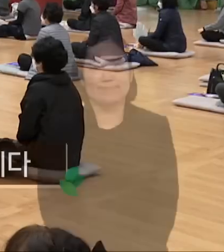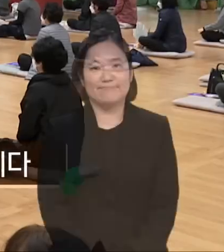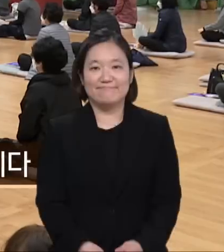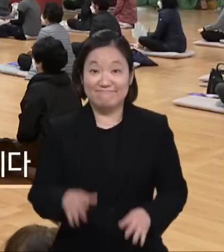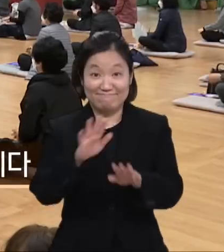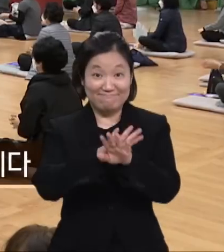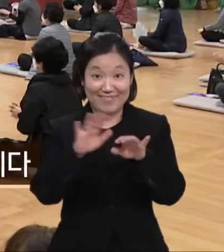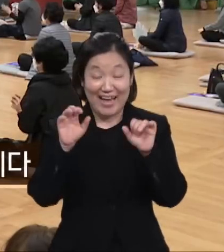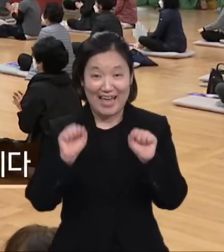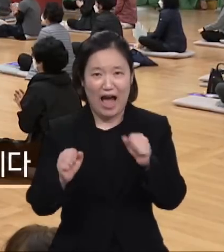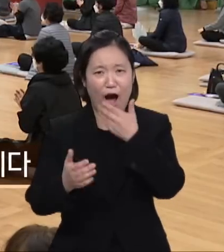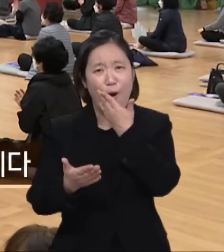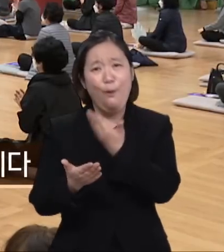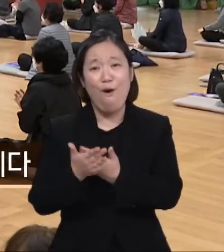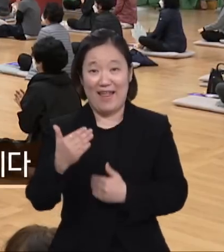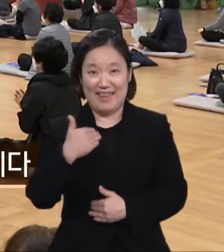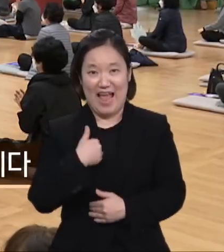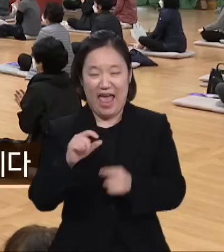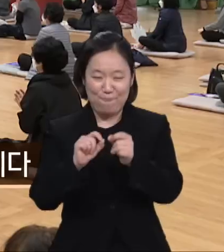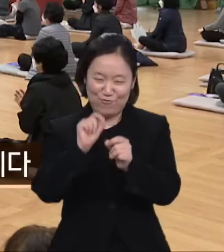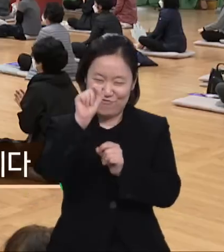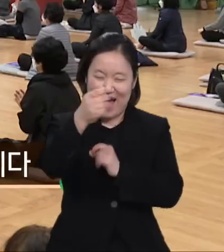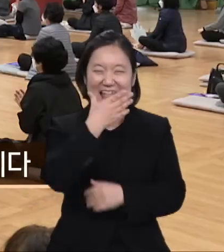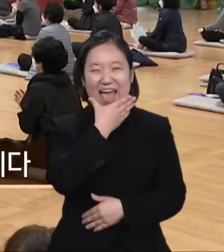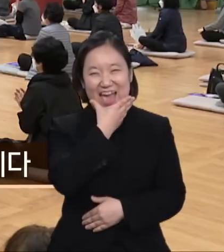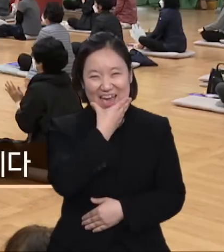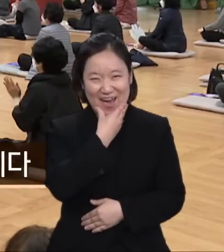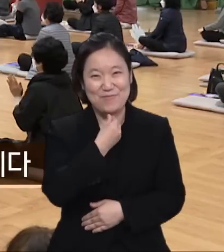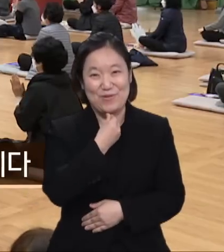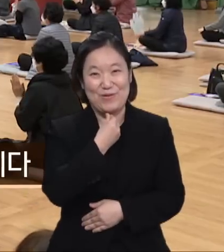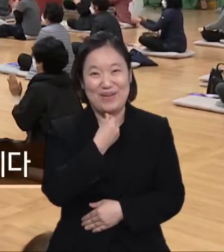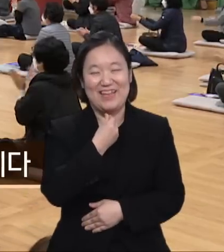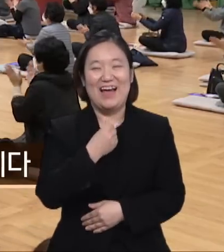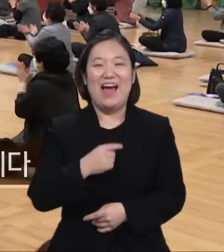안녕하십니까 소중한 나 무한 행복 시간이 왔습니다 반갑습니다네